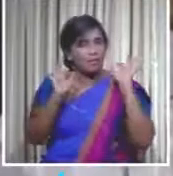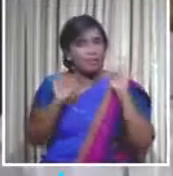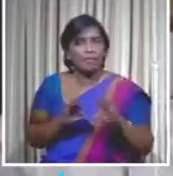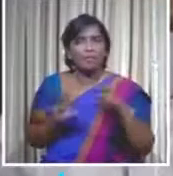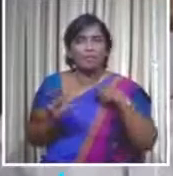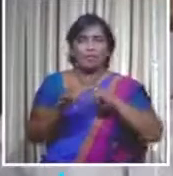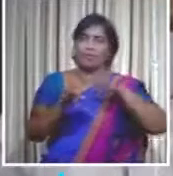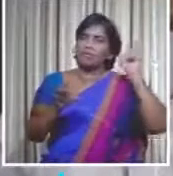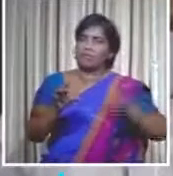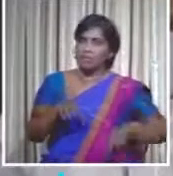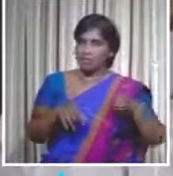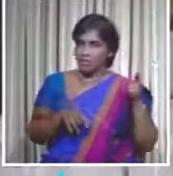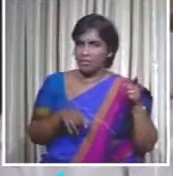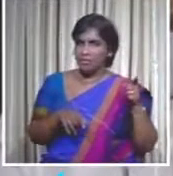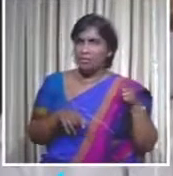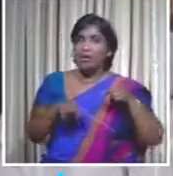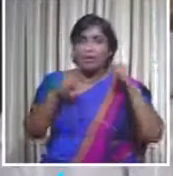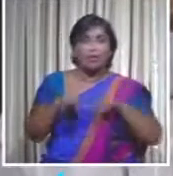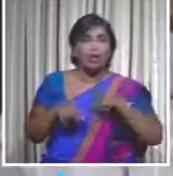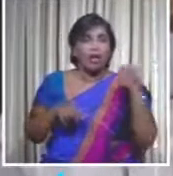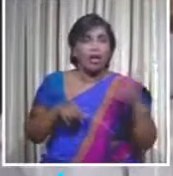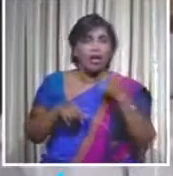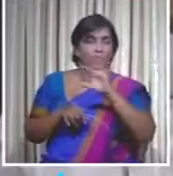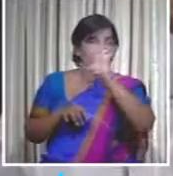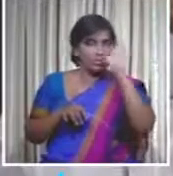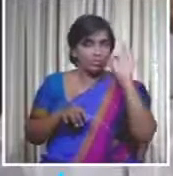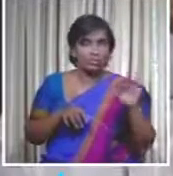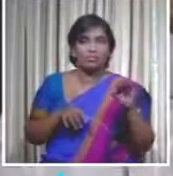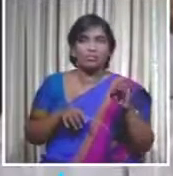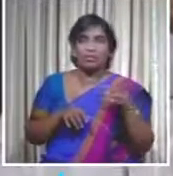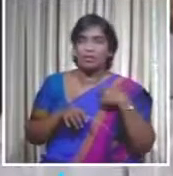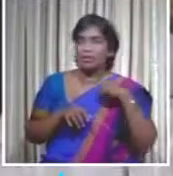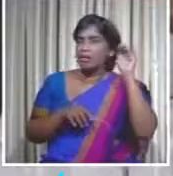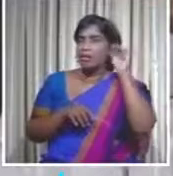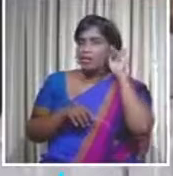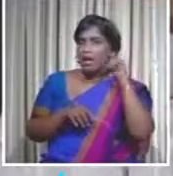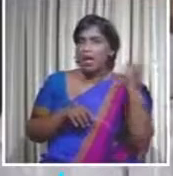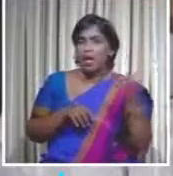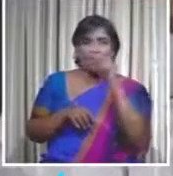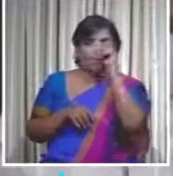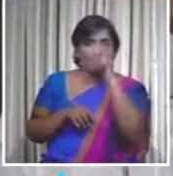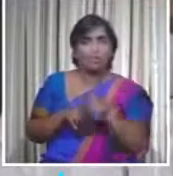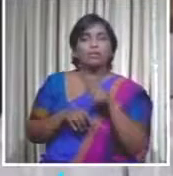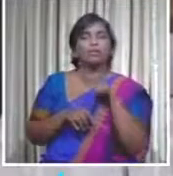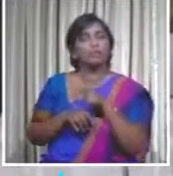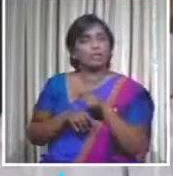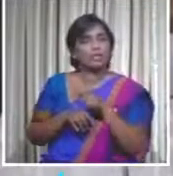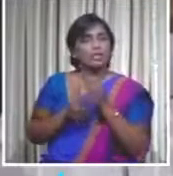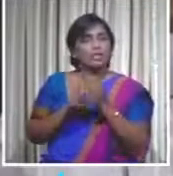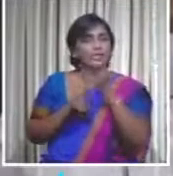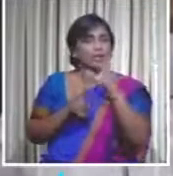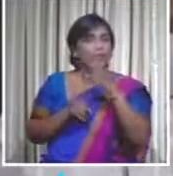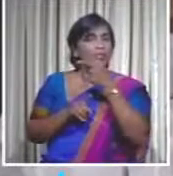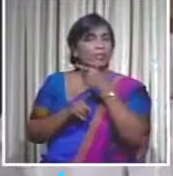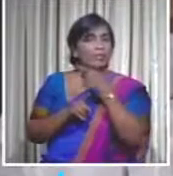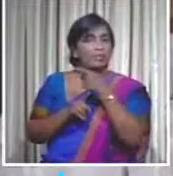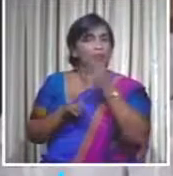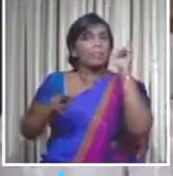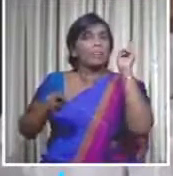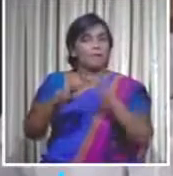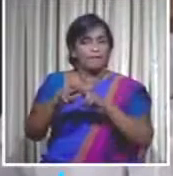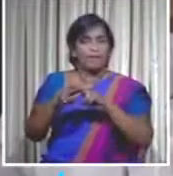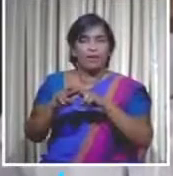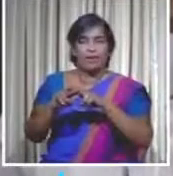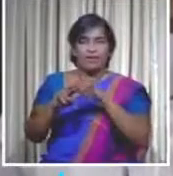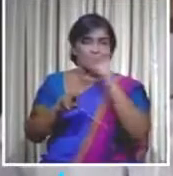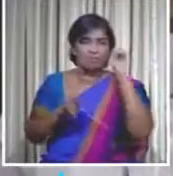ඉල්ලා අස්සලා තියෙනවා දැන් අලුත් එක්කෙනෙක් පත් කරන්න යනවා. දා අපිට ආරංචි මේ අලුත් එක්කෙනත් ඇවිල්ලා ජනාධිපතිතුමාගේ යාළුවෙක්ව